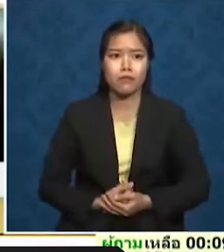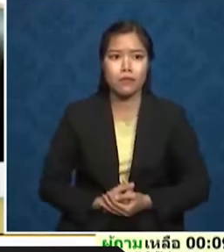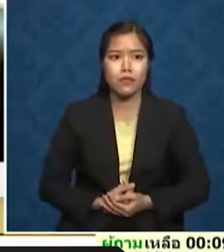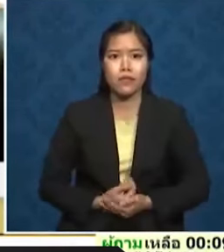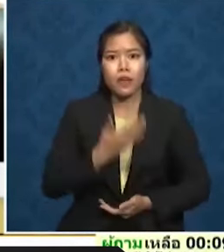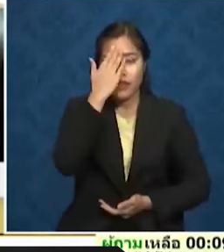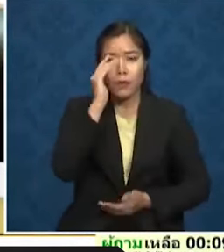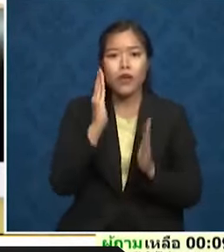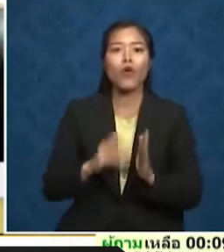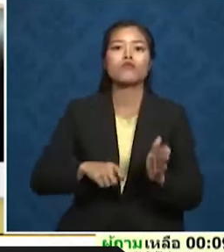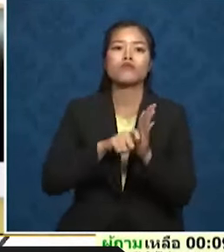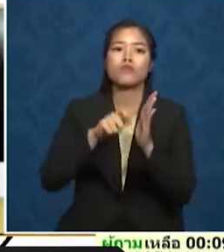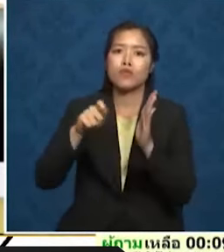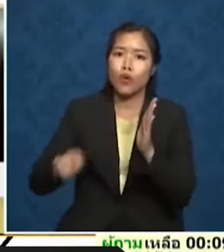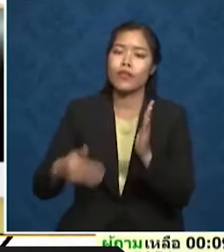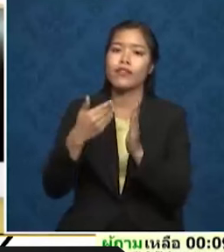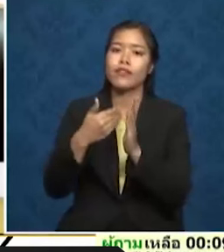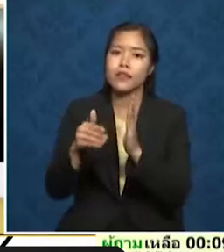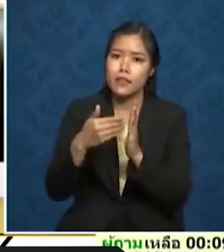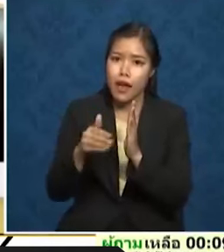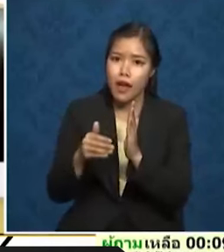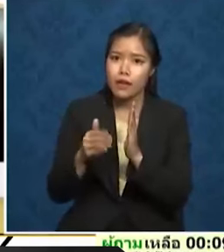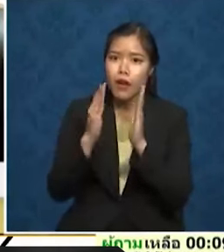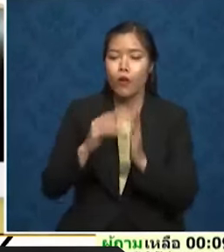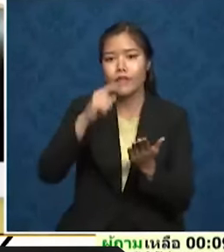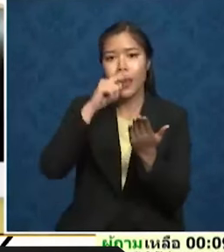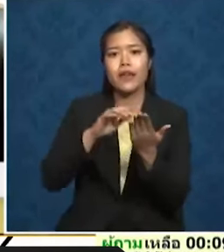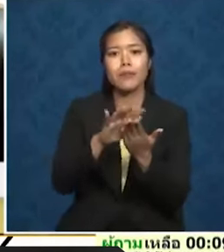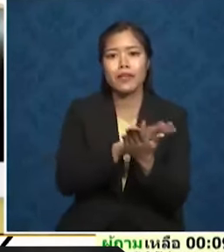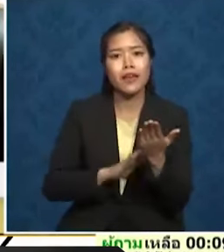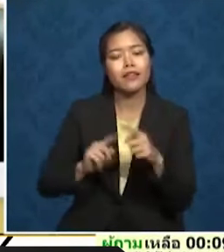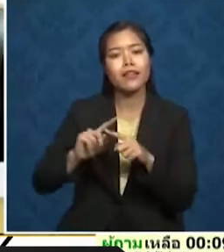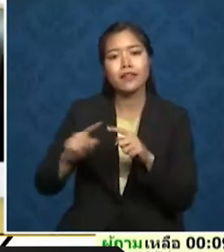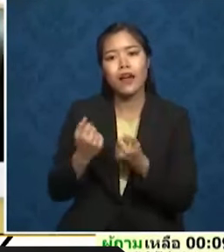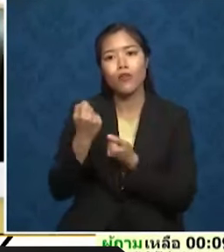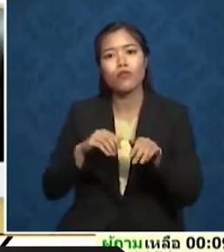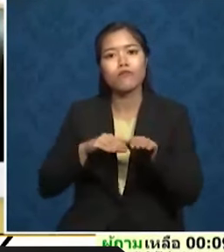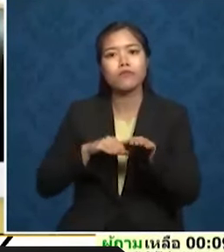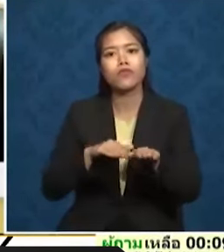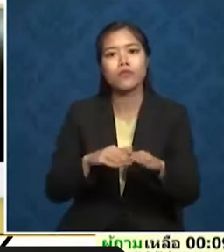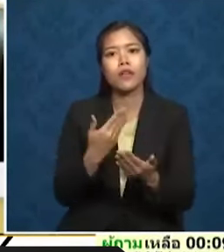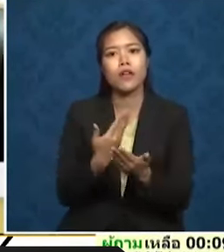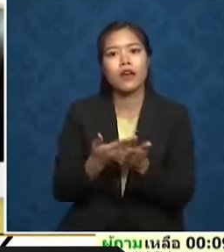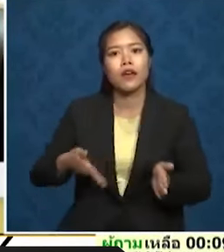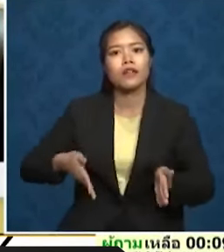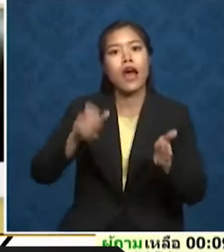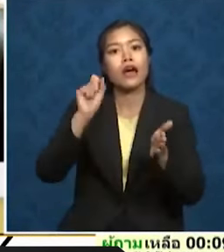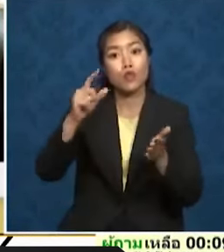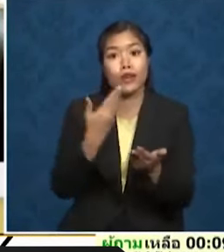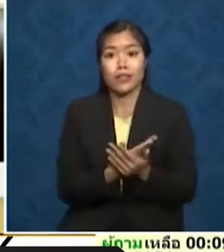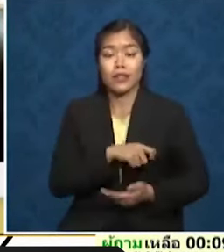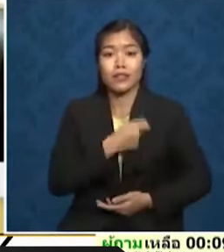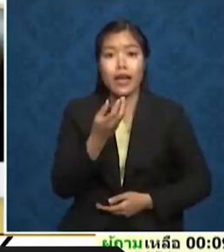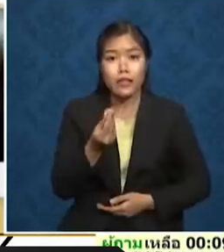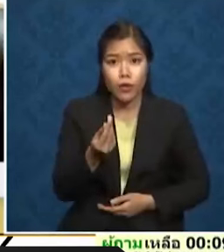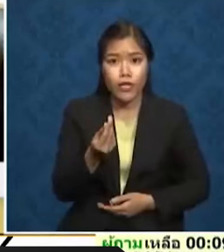ะพี่น้องชาวโคราชและชาวอีสานและคนไทยทั้งประเทศนะครับจึงอยากขอเรียนถามว่าท่านจะ